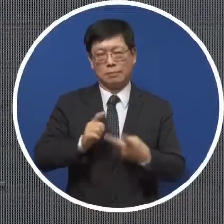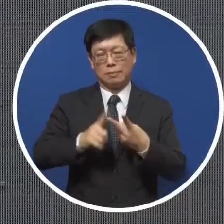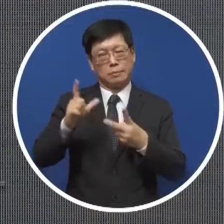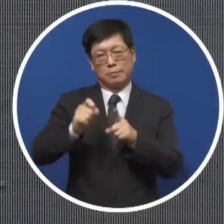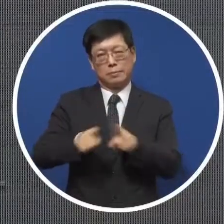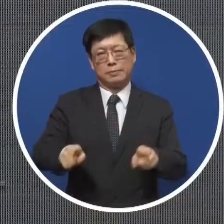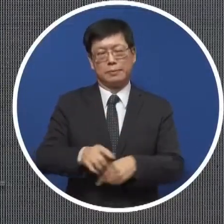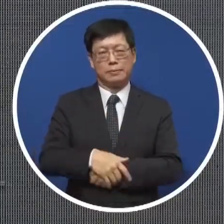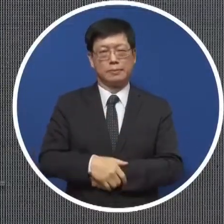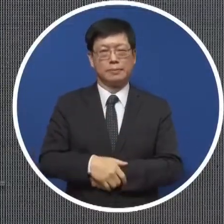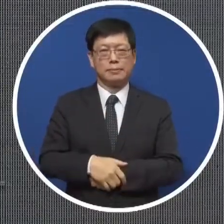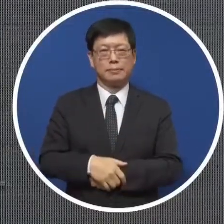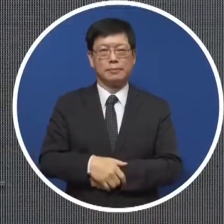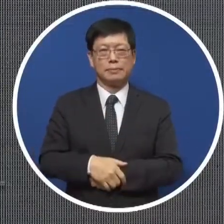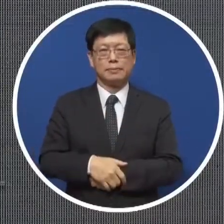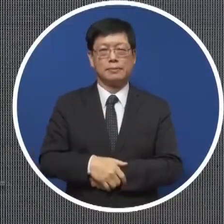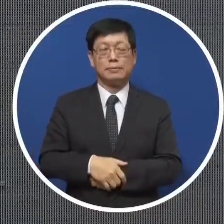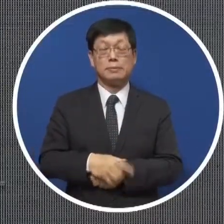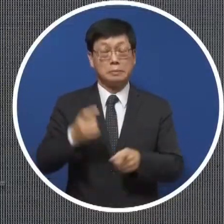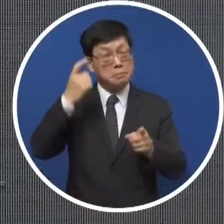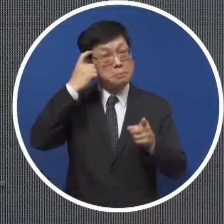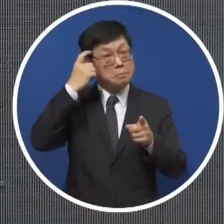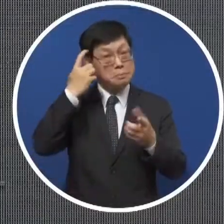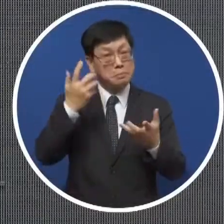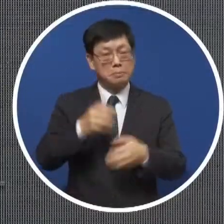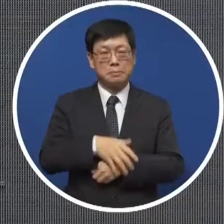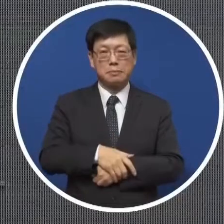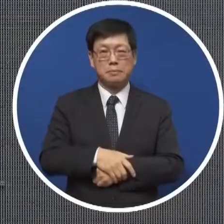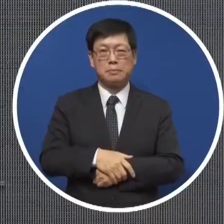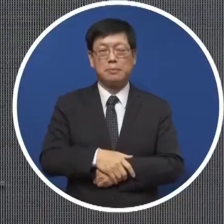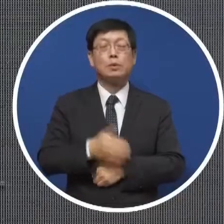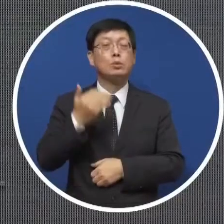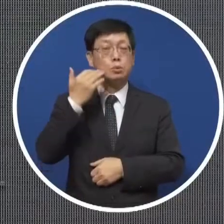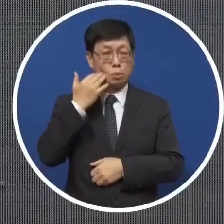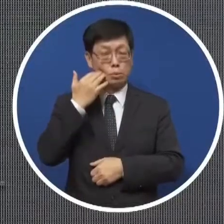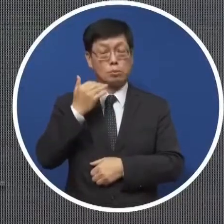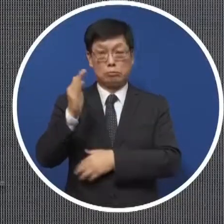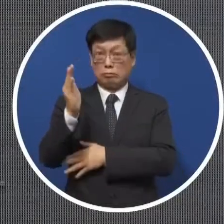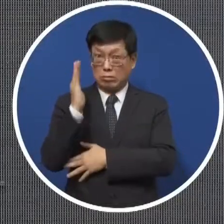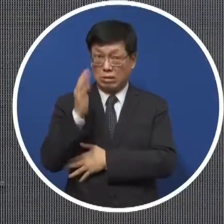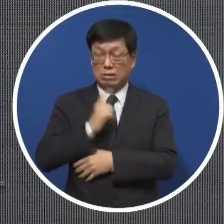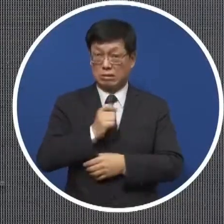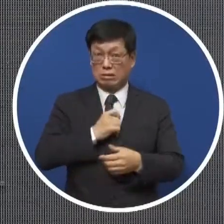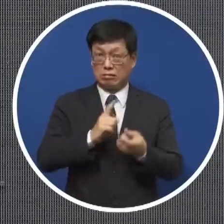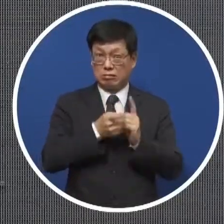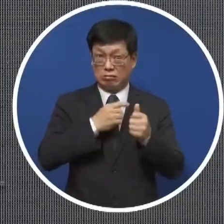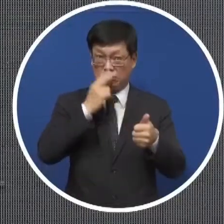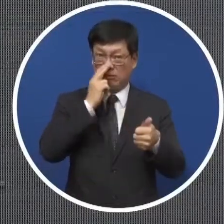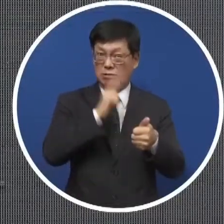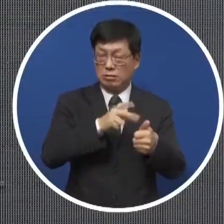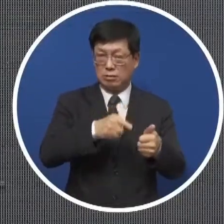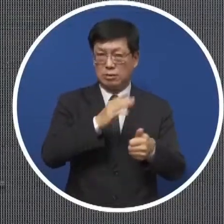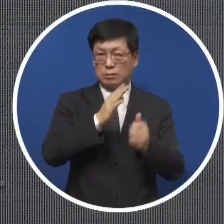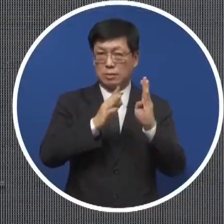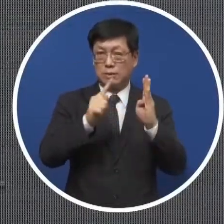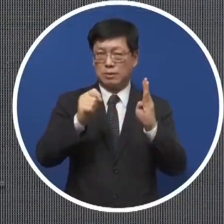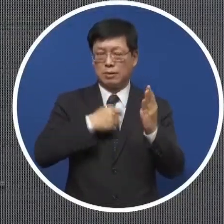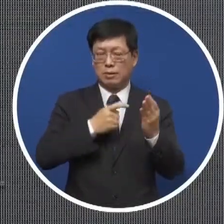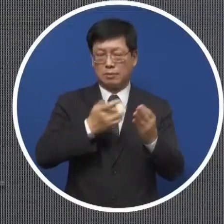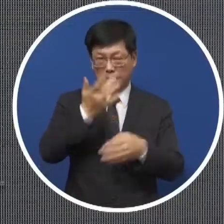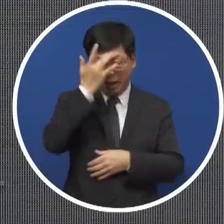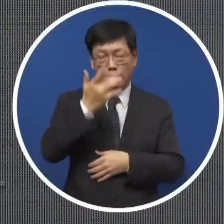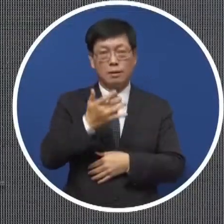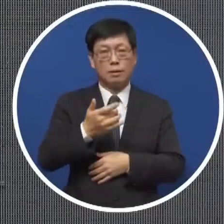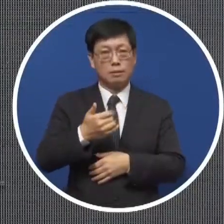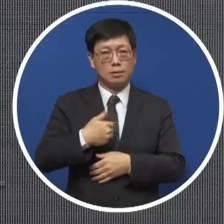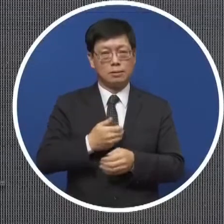平。大家想想看，如果政府要卡 BNT 疫苗，政府